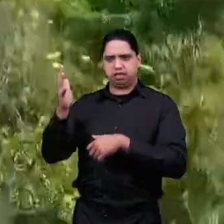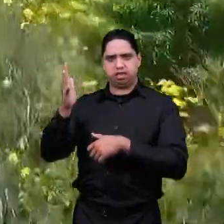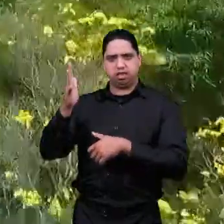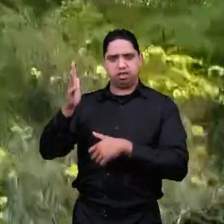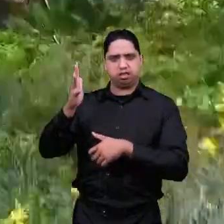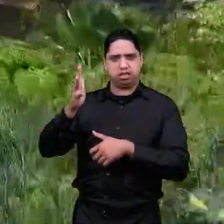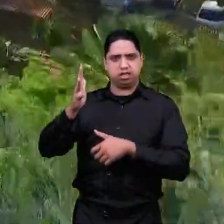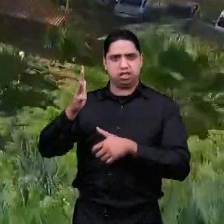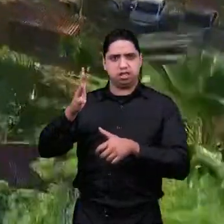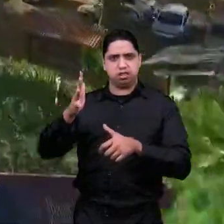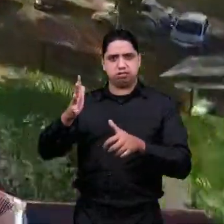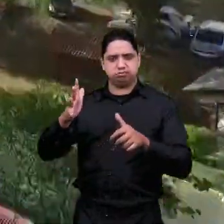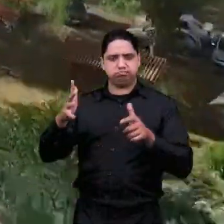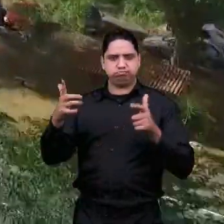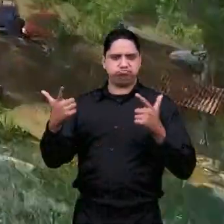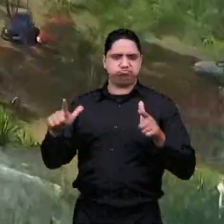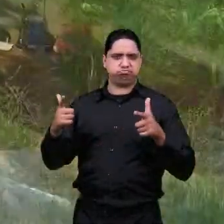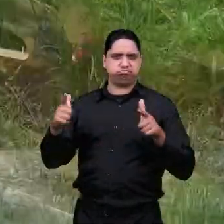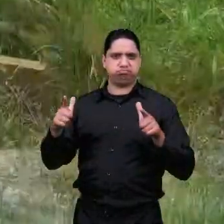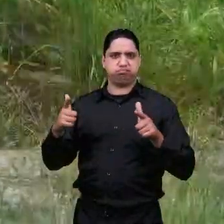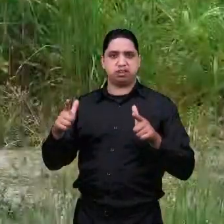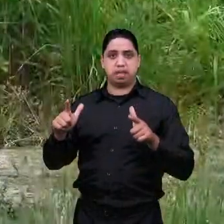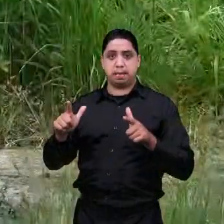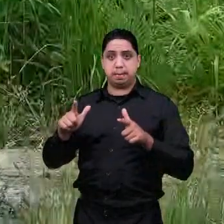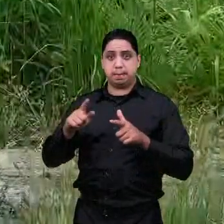Il n'y aura pas de révolution.